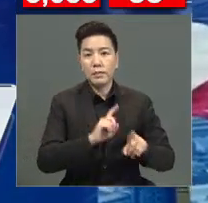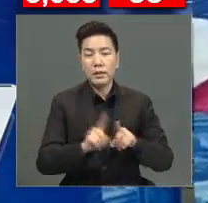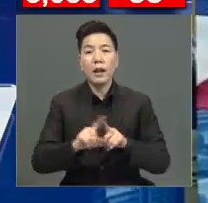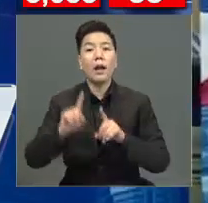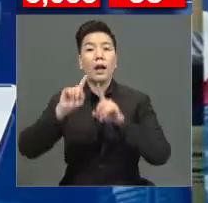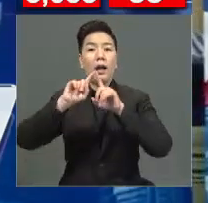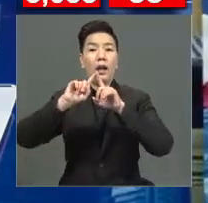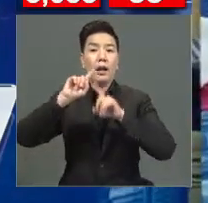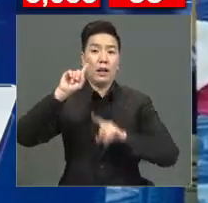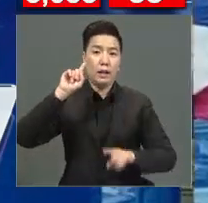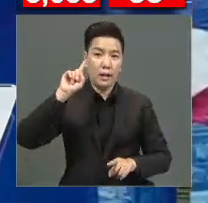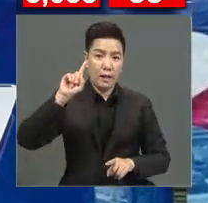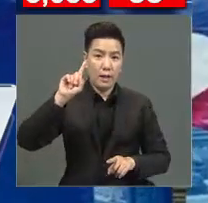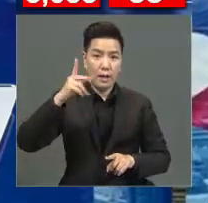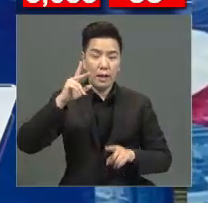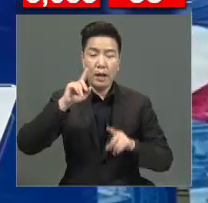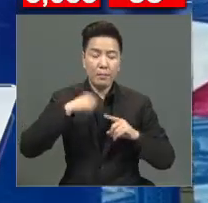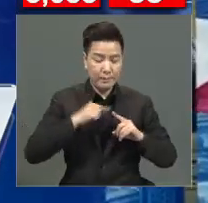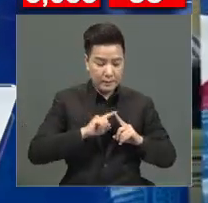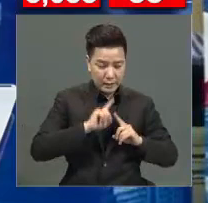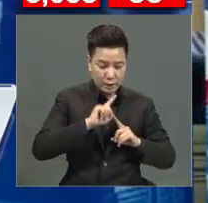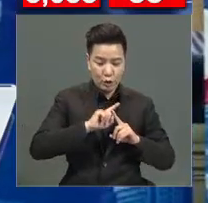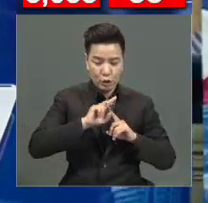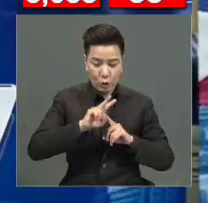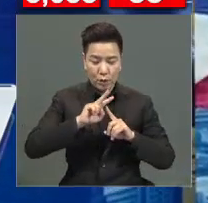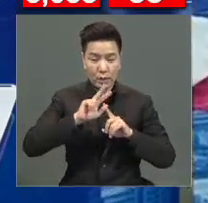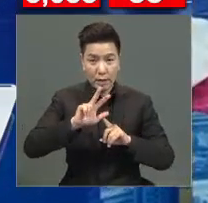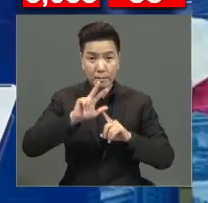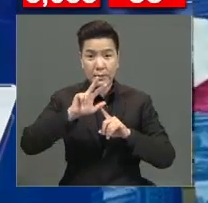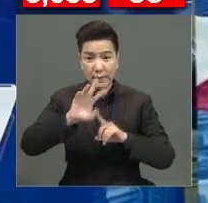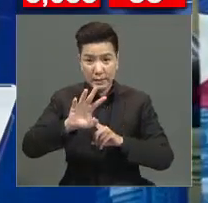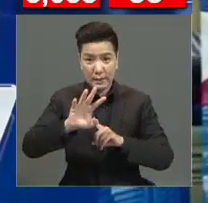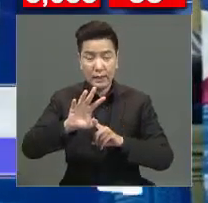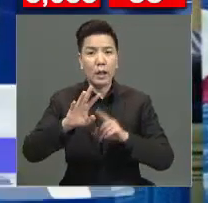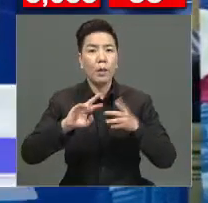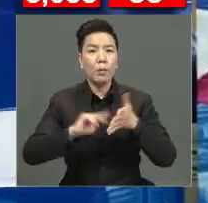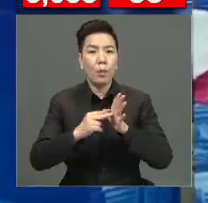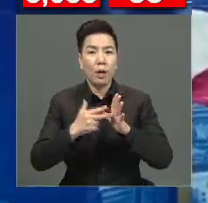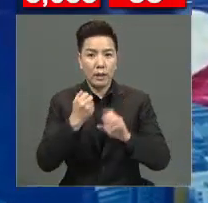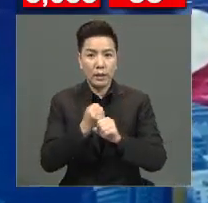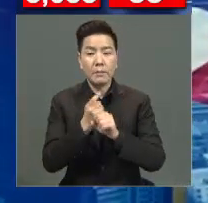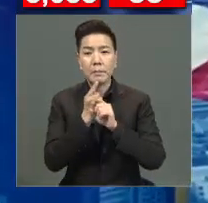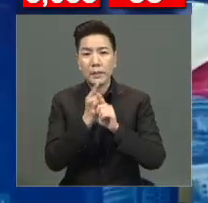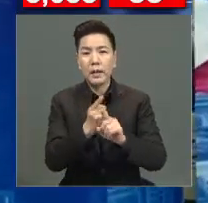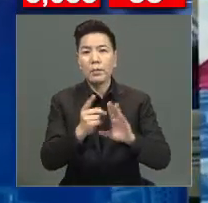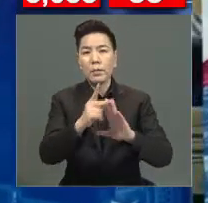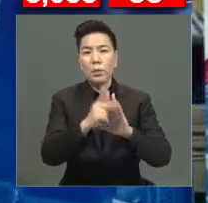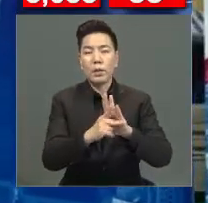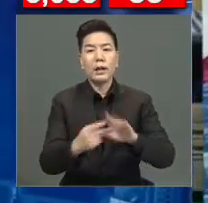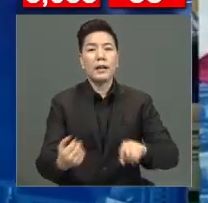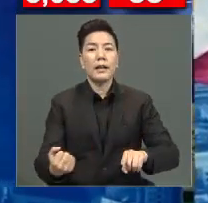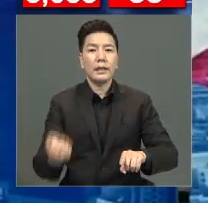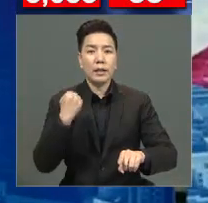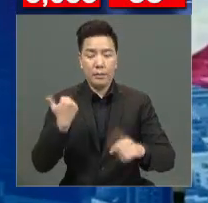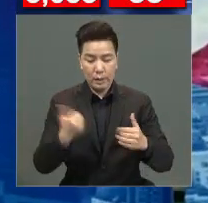แรกระดับที่สองระดับที่สามระดับที่สี่นะครับเราต้องตามมาตรการอย่างเข้มงวดวันนี้ก็จะมี